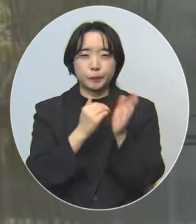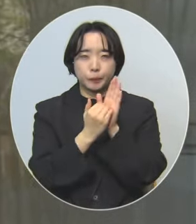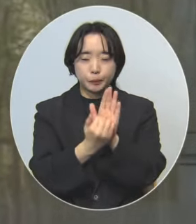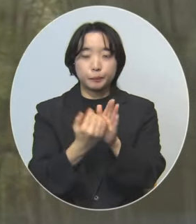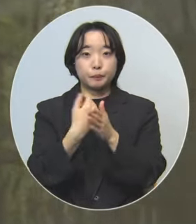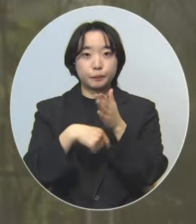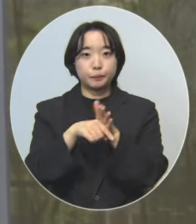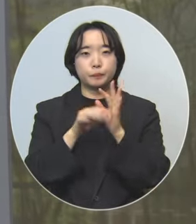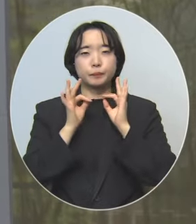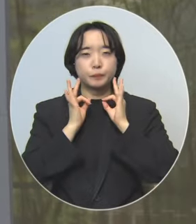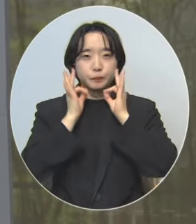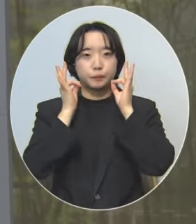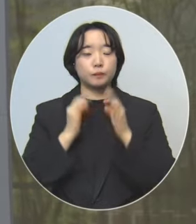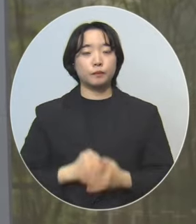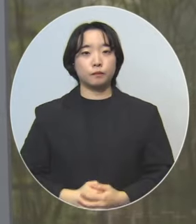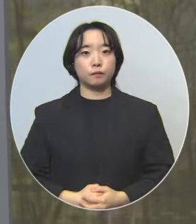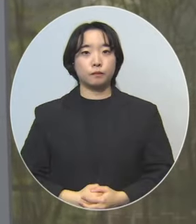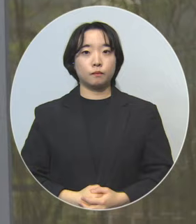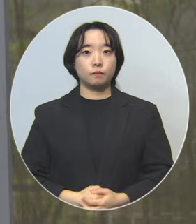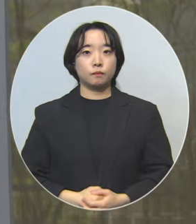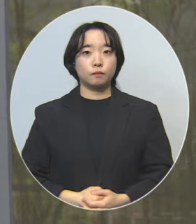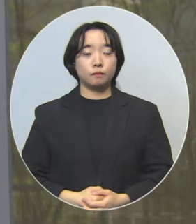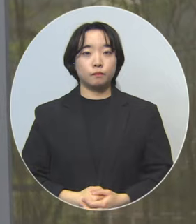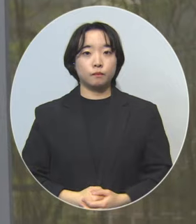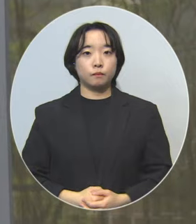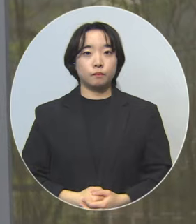하기로 했습니다 KTV 태영입니다